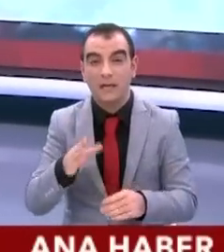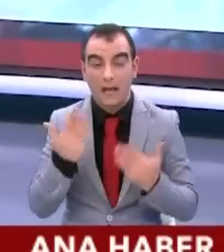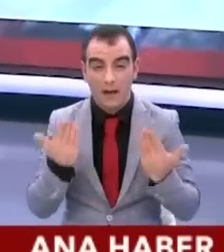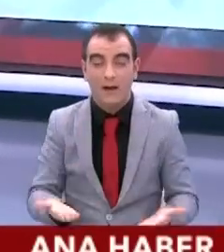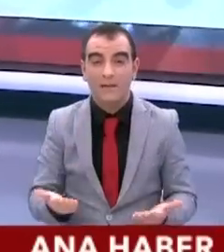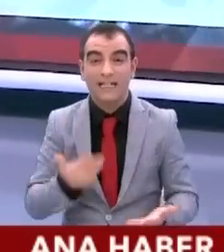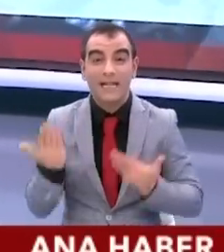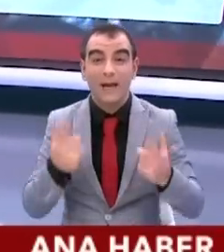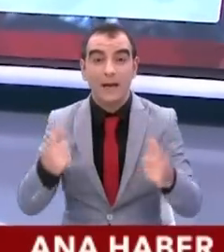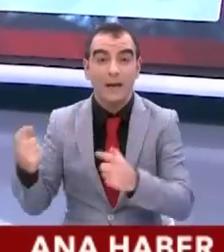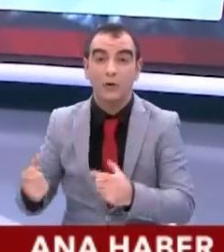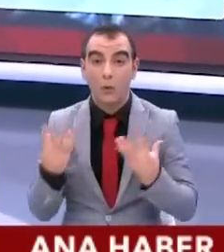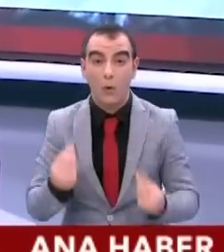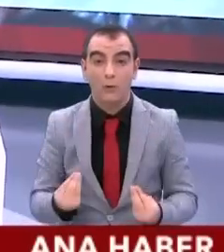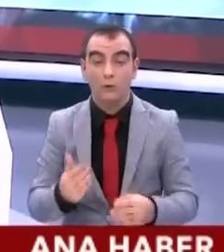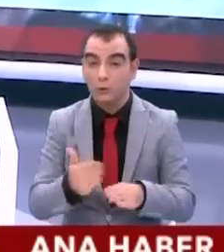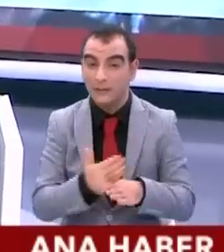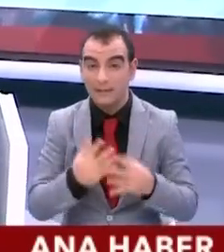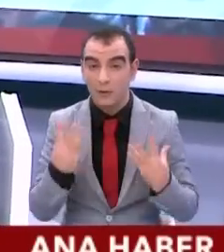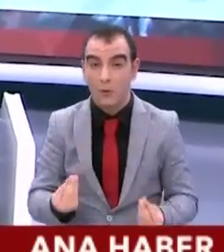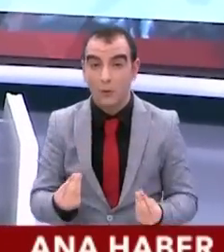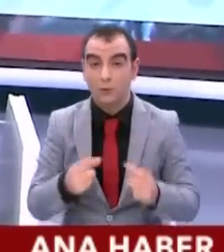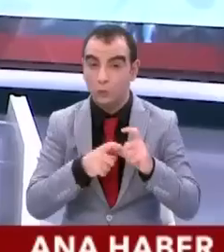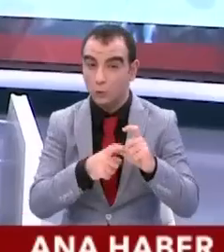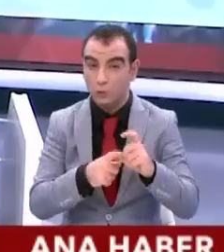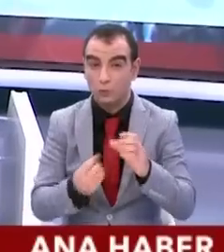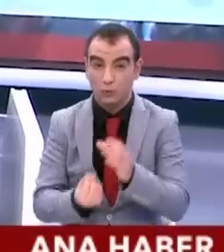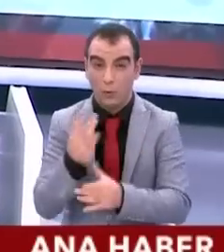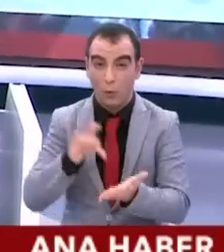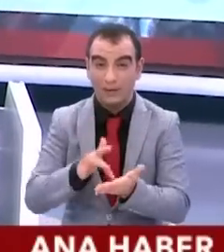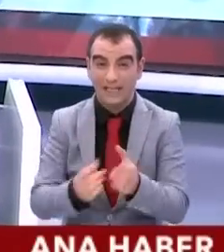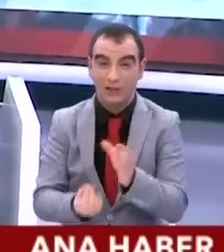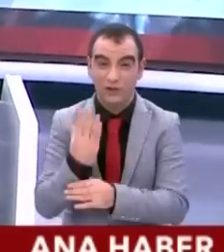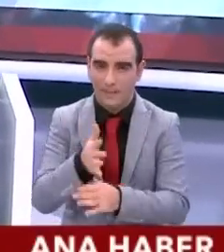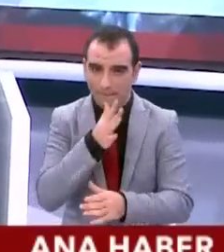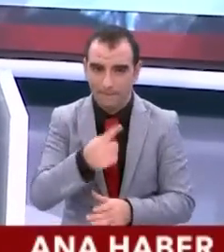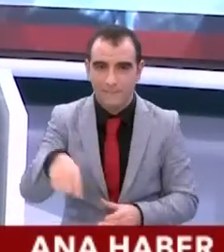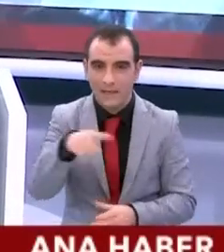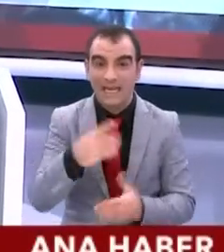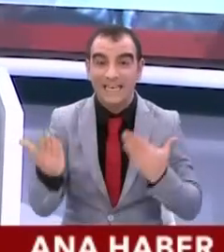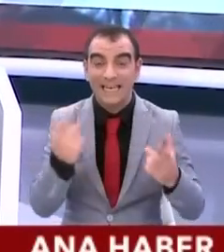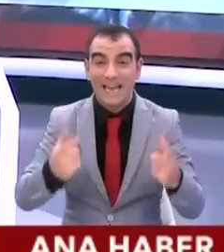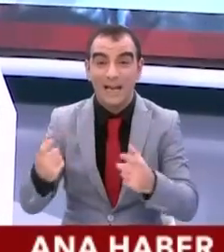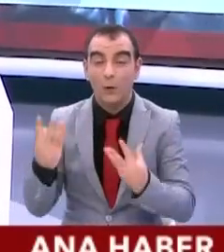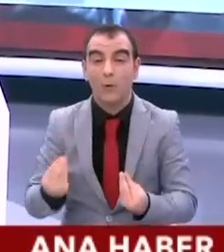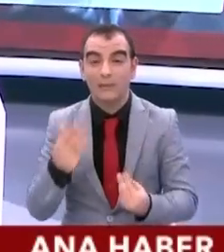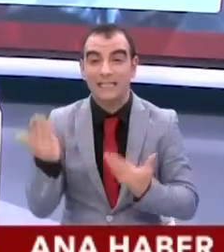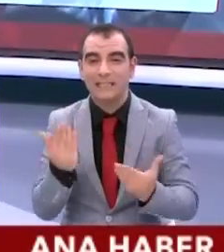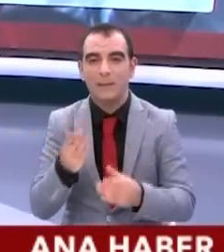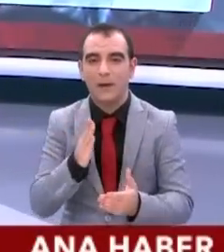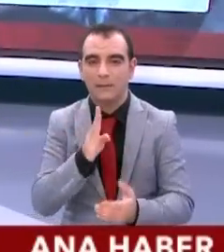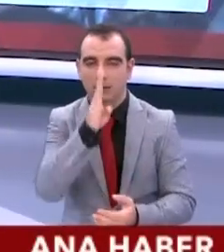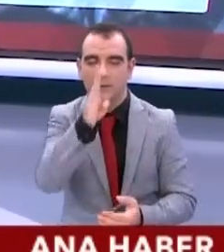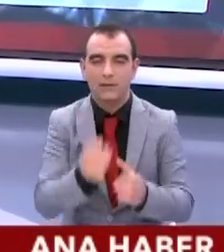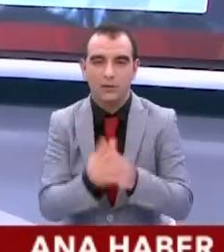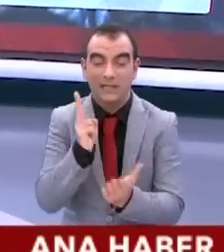nerede olduğu ve nasıl sonuçlanacağı nasıl sonuçlanacağı biliniyor ama nerede olduğu ve ne zaman sonuçlanacağı bizim